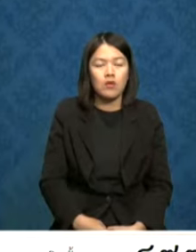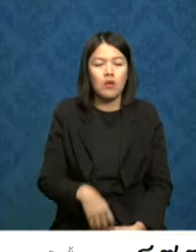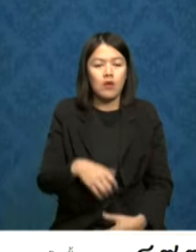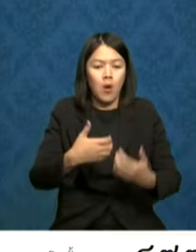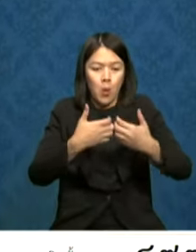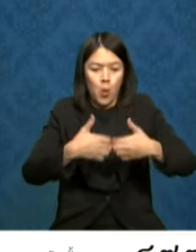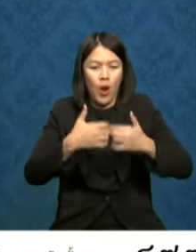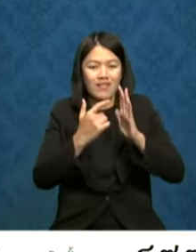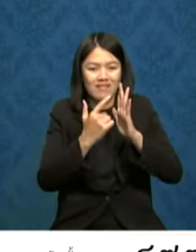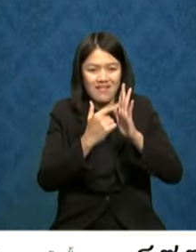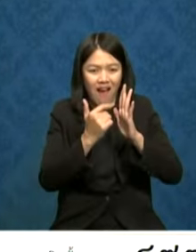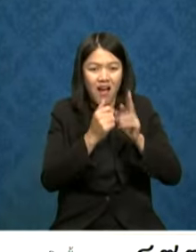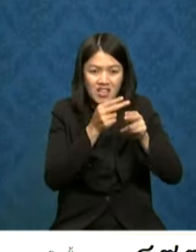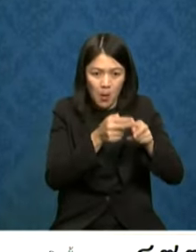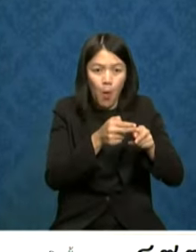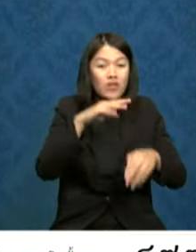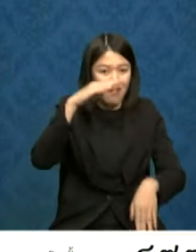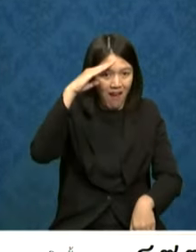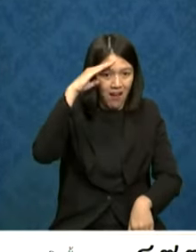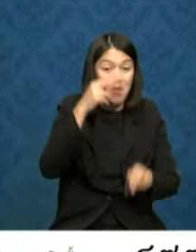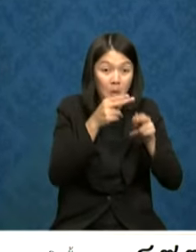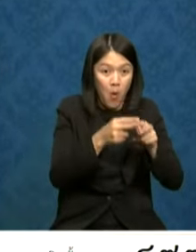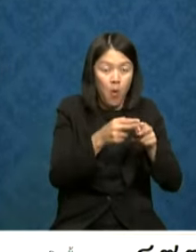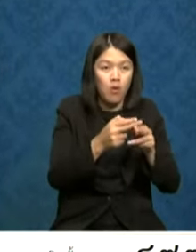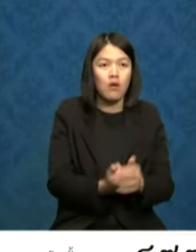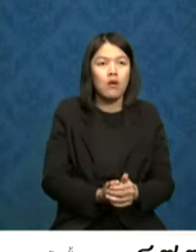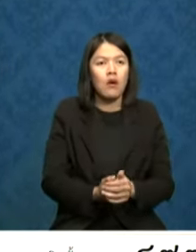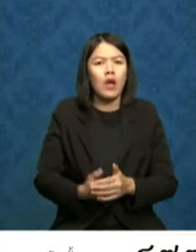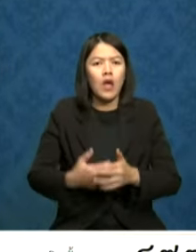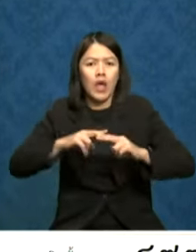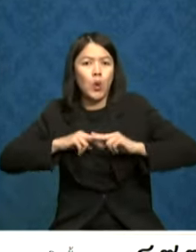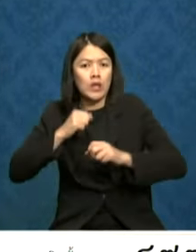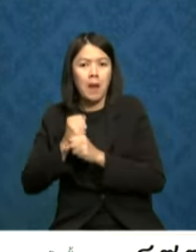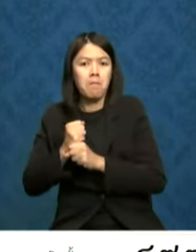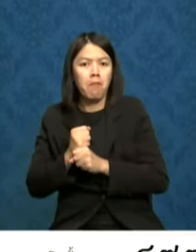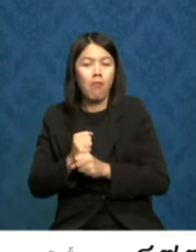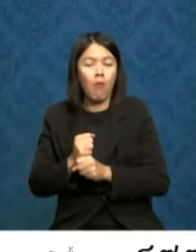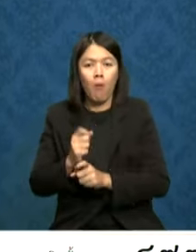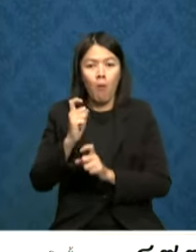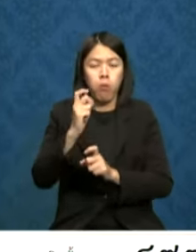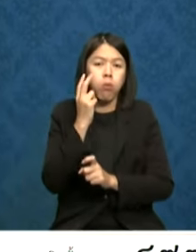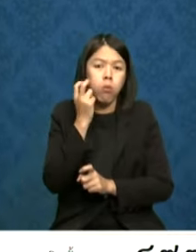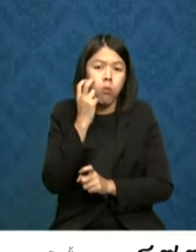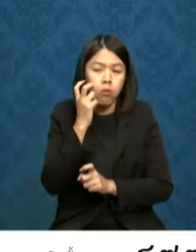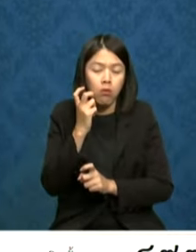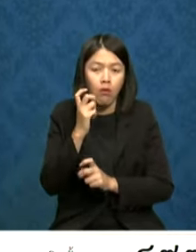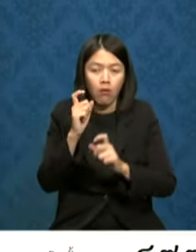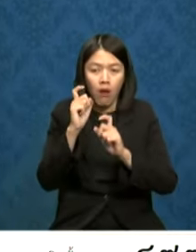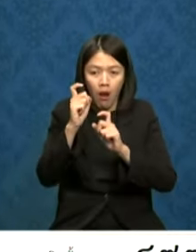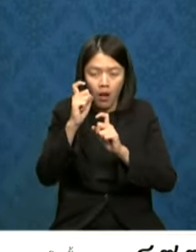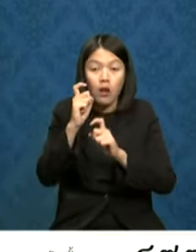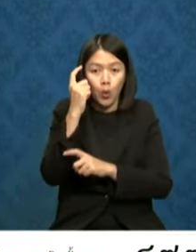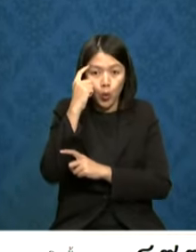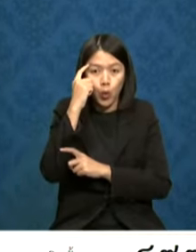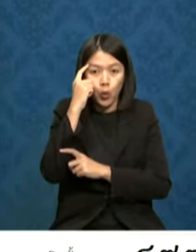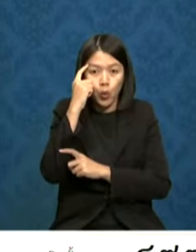งานยาเพเอ่อของทหารเท่านั้นถ้าไปให้เอกชนผลิตเนี่ยซึ่งเป็นสารตั้งต้นของยาเสพติดอยู่แล้วเนี่ยท่านก็รู้